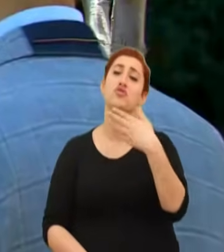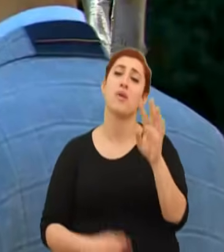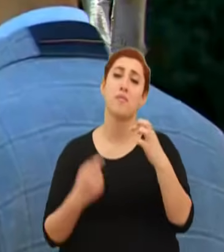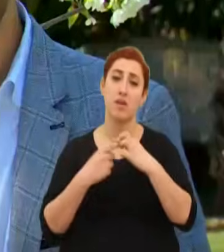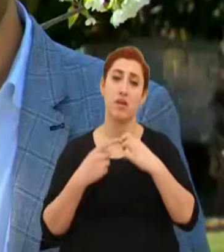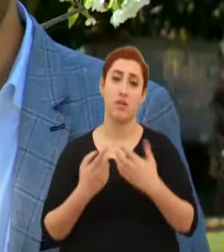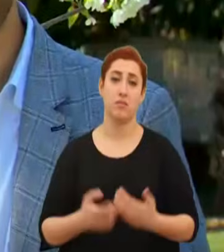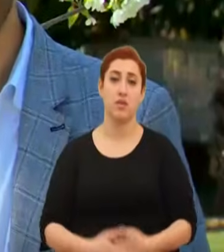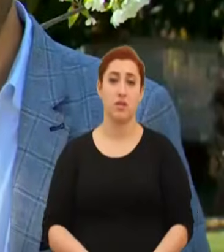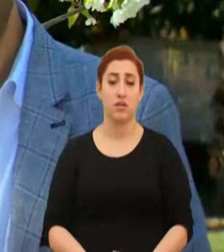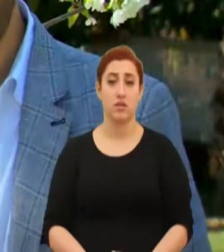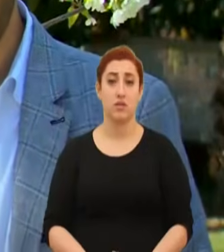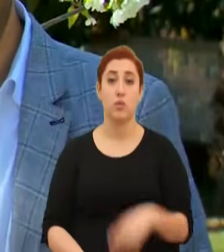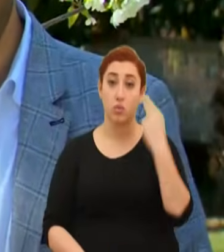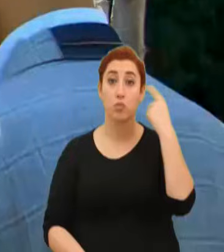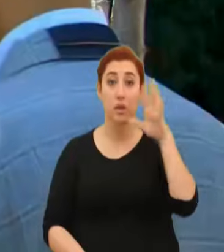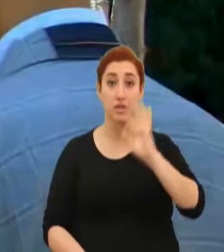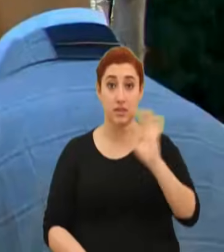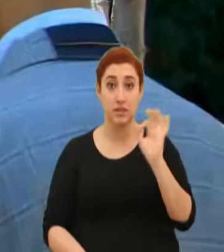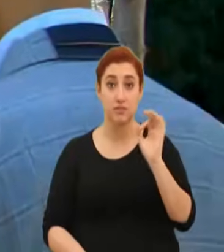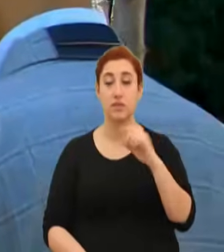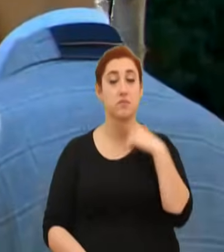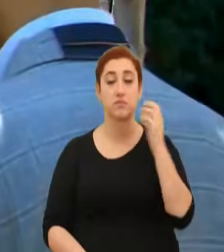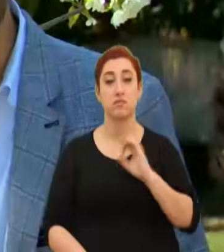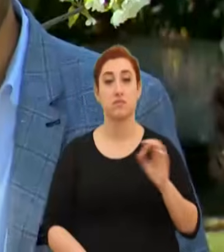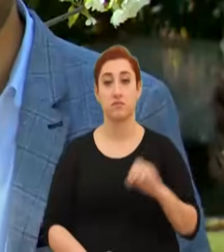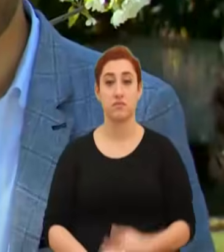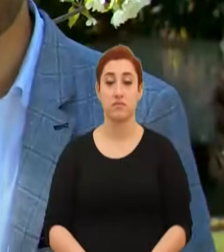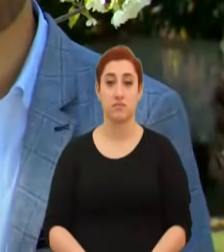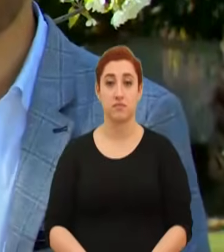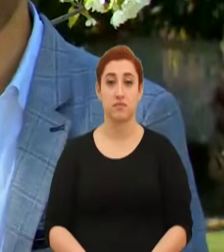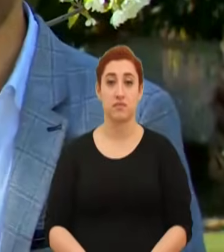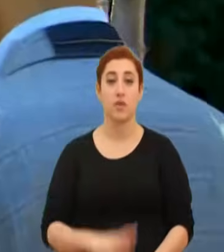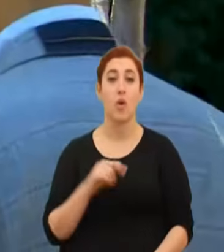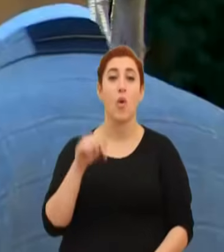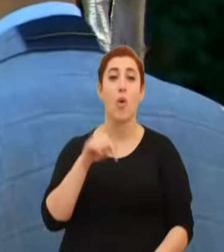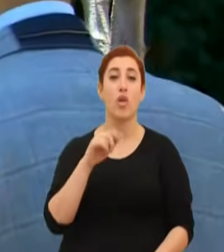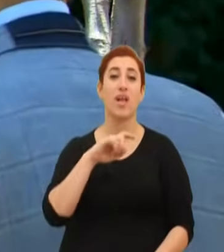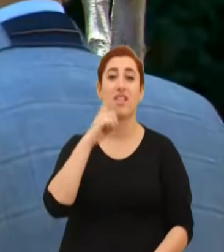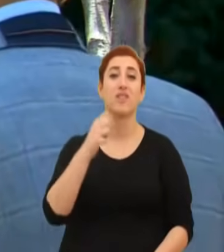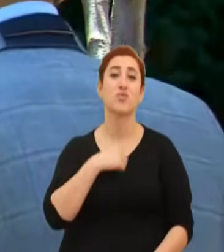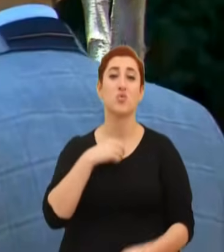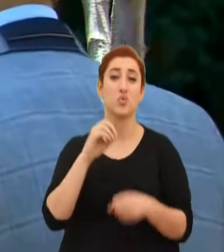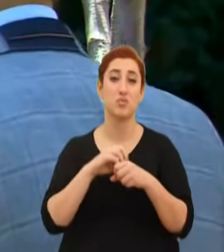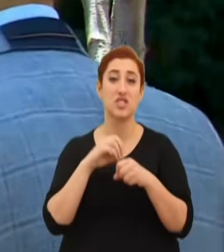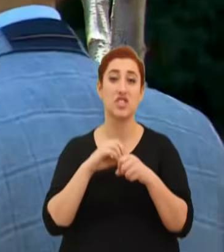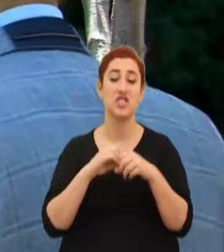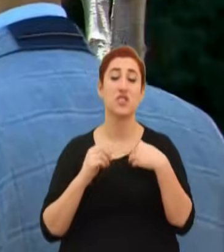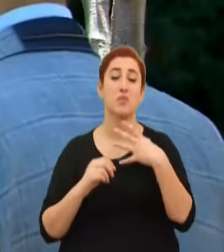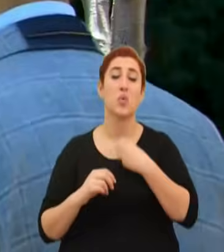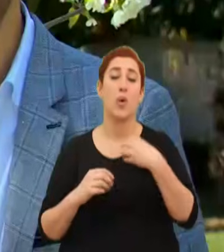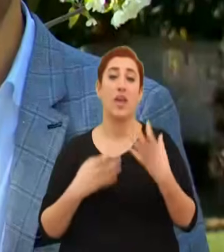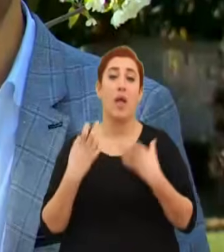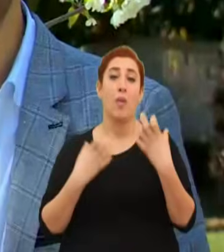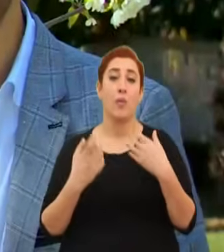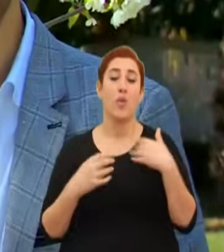Saçmalama Ramin. Unutmasın değil mi? Mümkün değil. Ya böyle dayımı üzdüğüm için canım çok